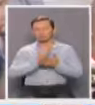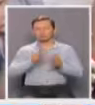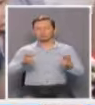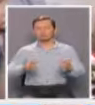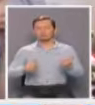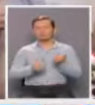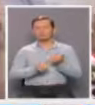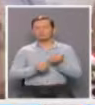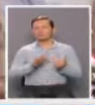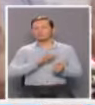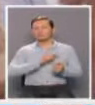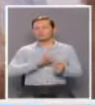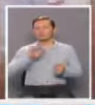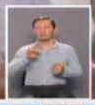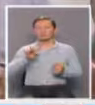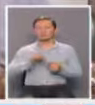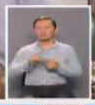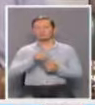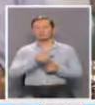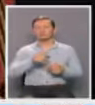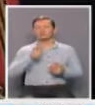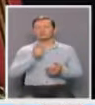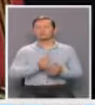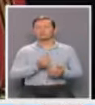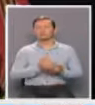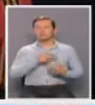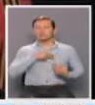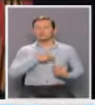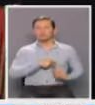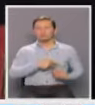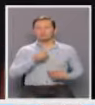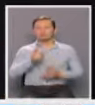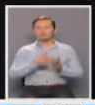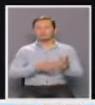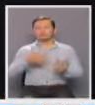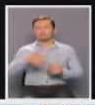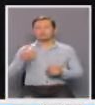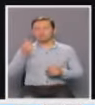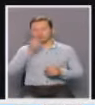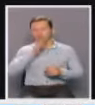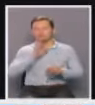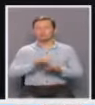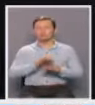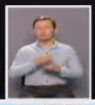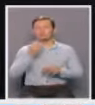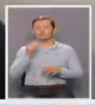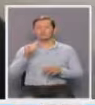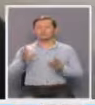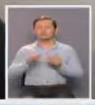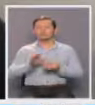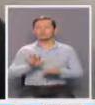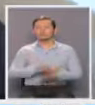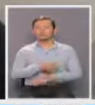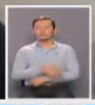Сүндет Тасқарен Индер ауданының құрметті азаматы атағын алған. Ал 1952 жылы жары Шәйдамен отау құрған.